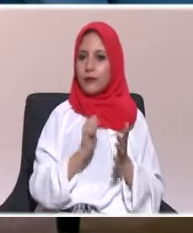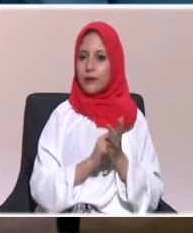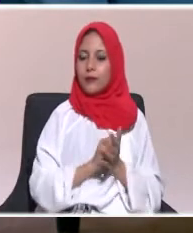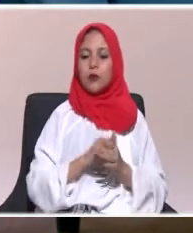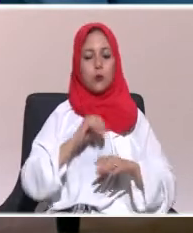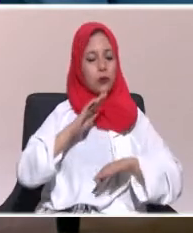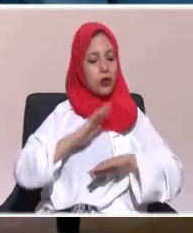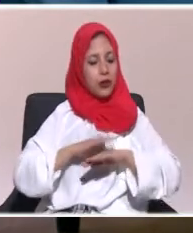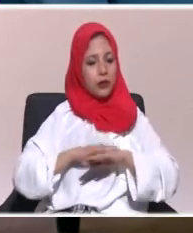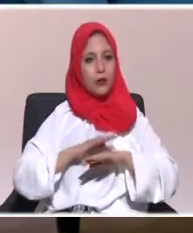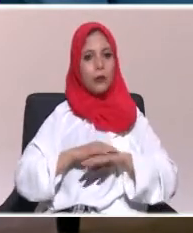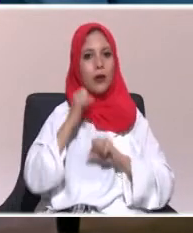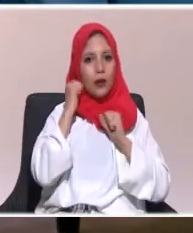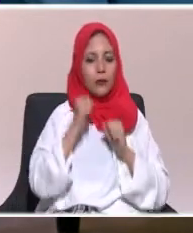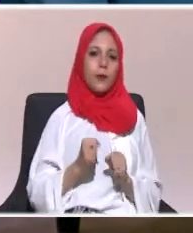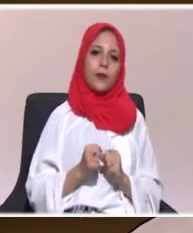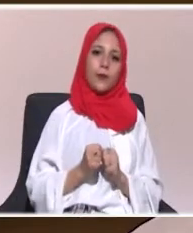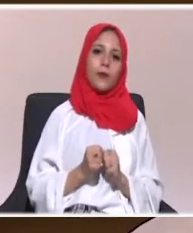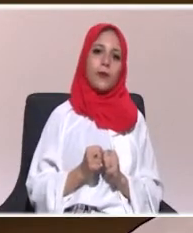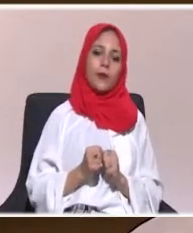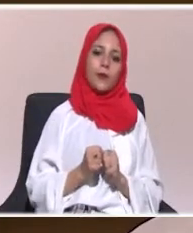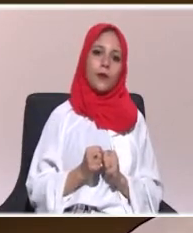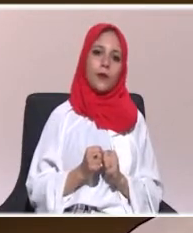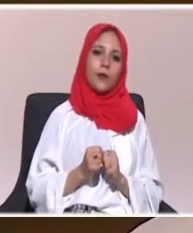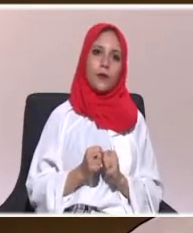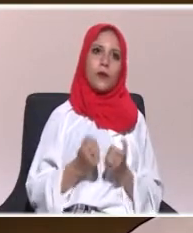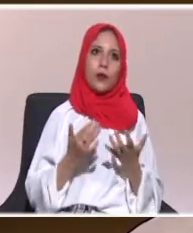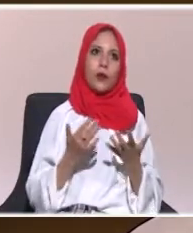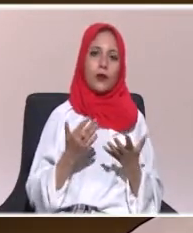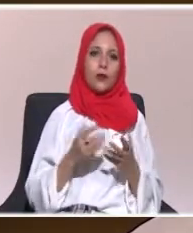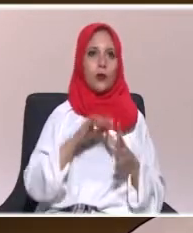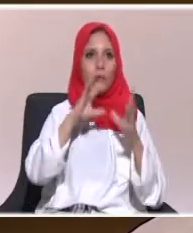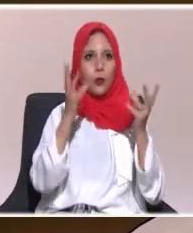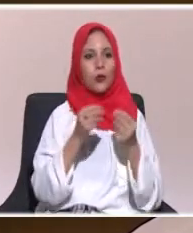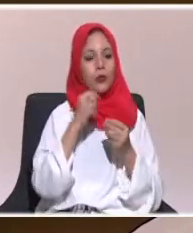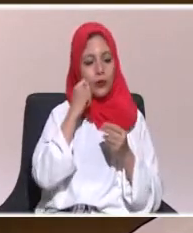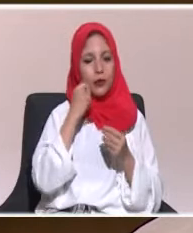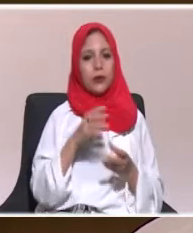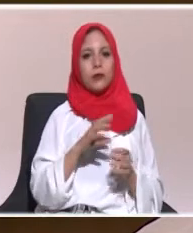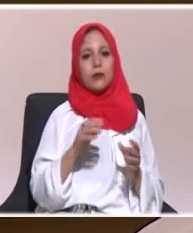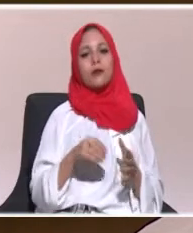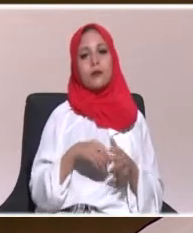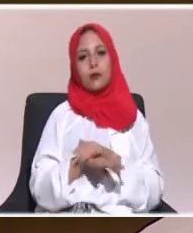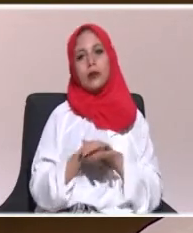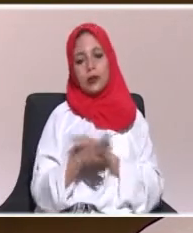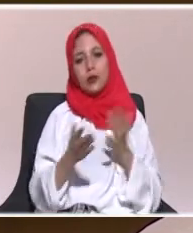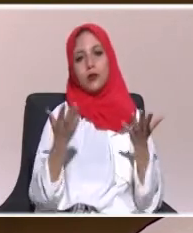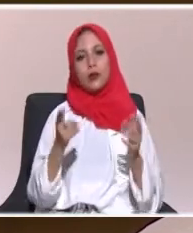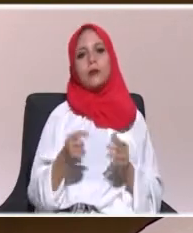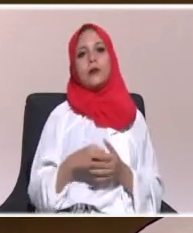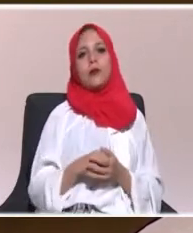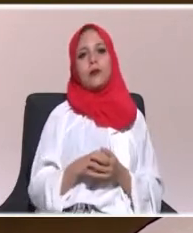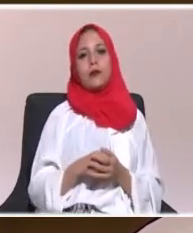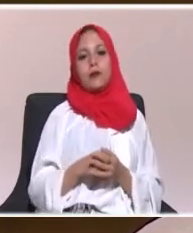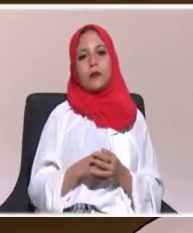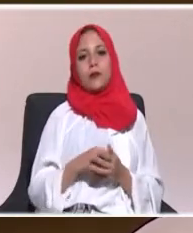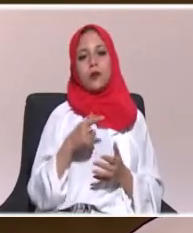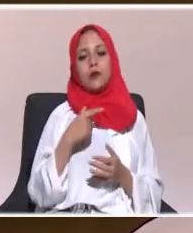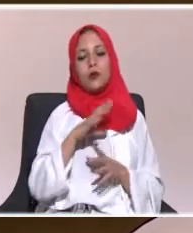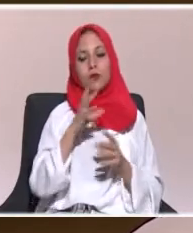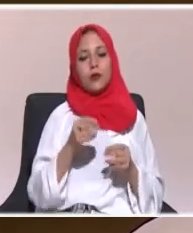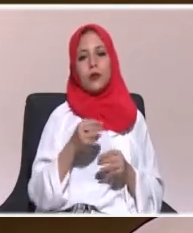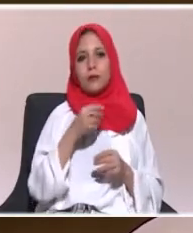متربي كده يعني يا رب كده عقبال ما اشوف ولادك يا دكتور عمرو. ربنا يخليك. الله يخليك. حاجه